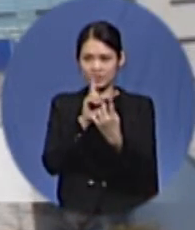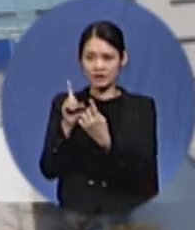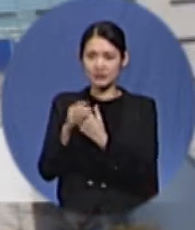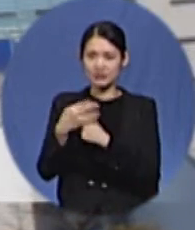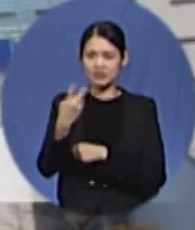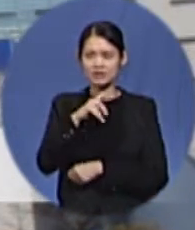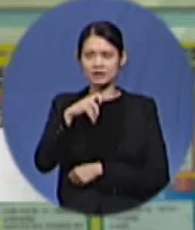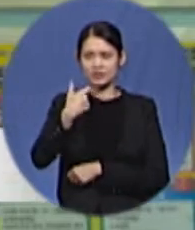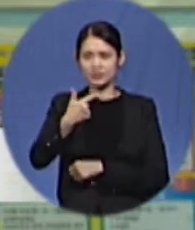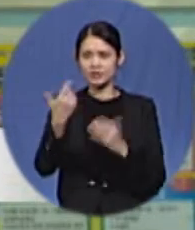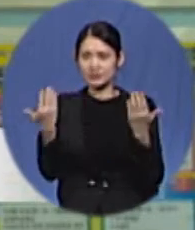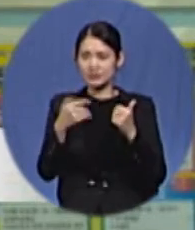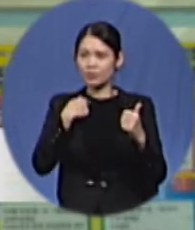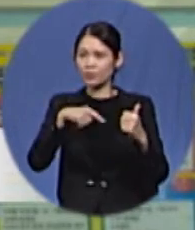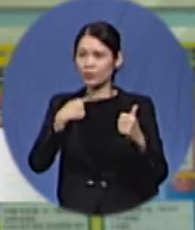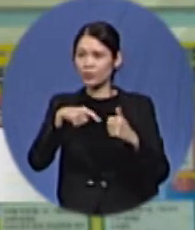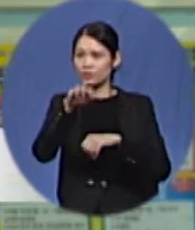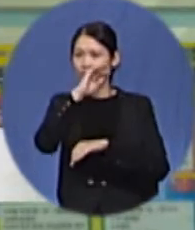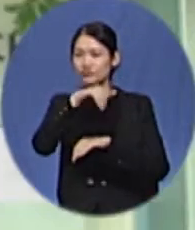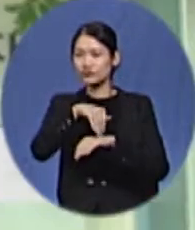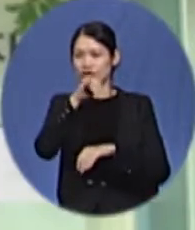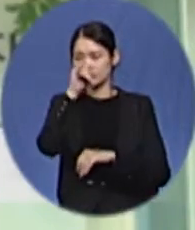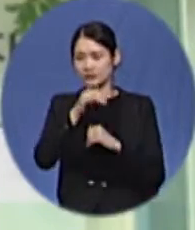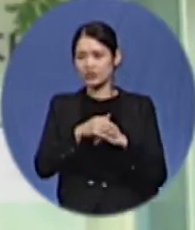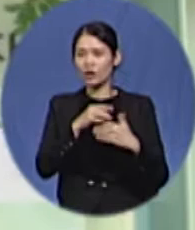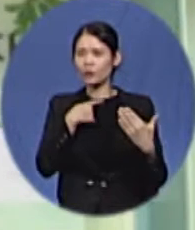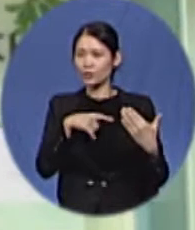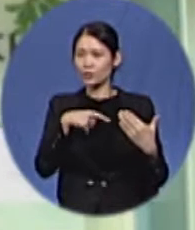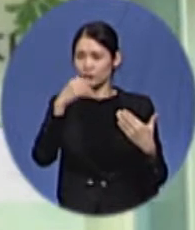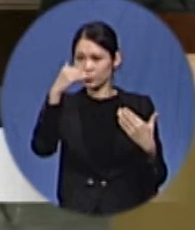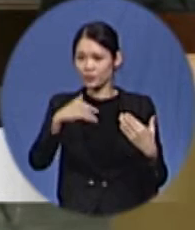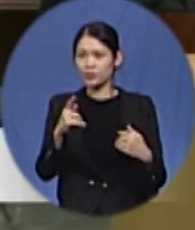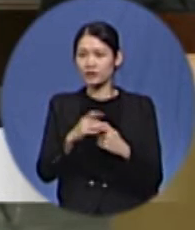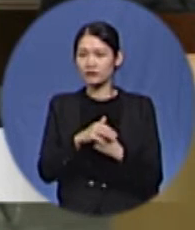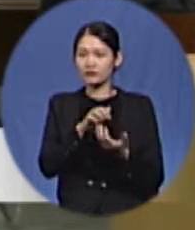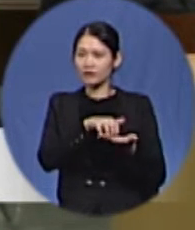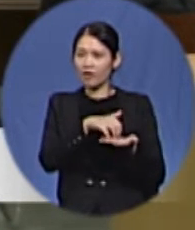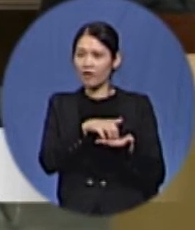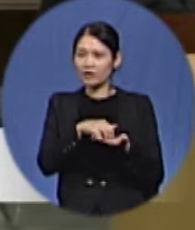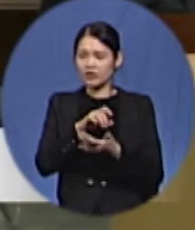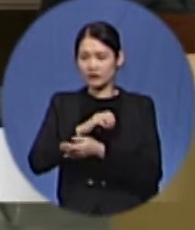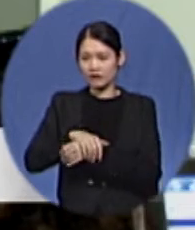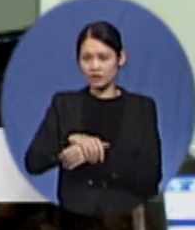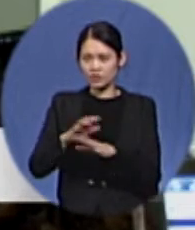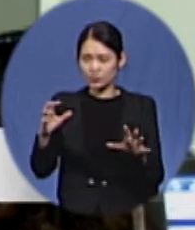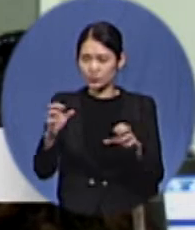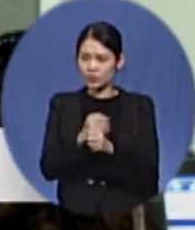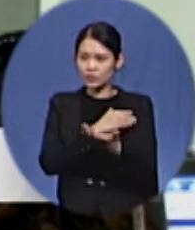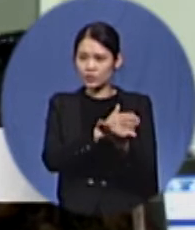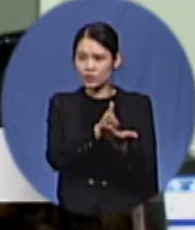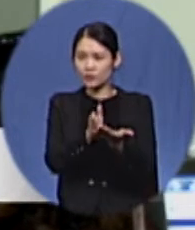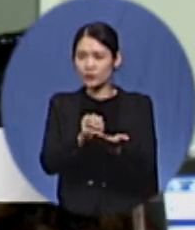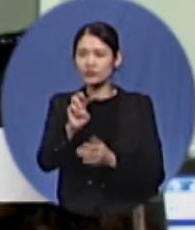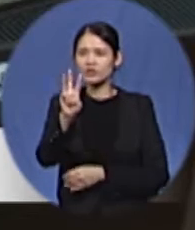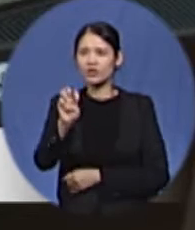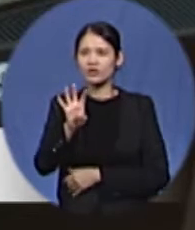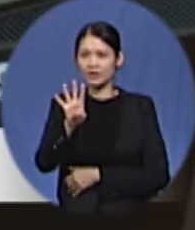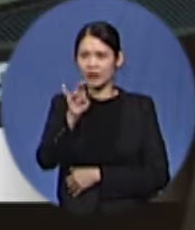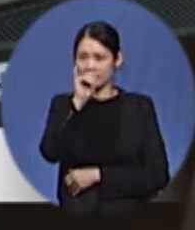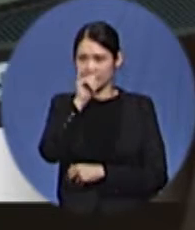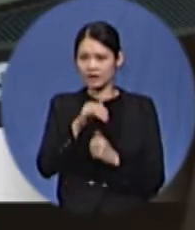2016년 직업교육훈련을 시행합니다. 교육은 기업경리회계사무원 등 34개의 과정으로 구성되어